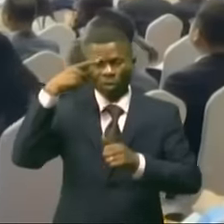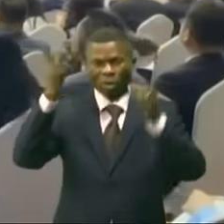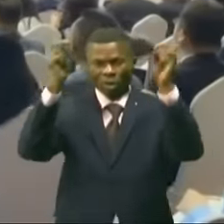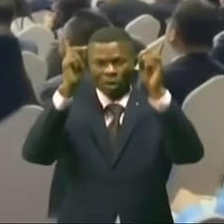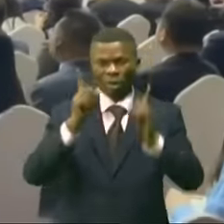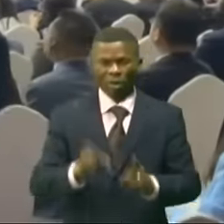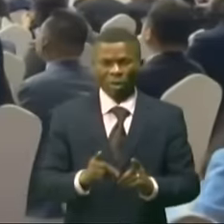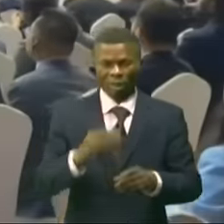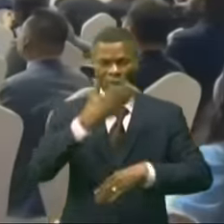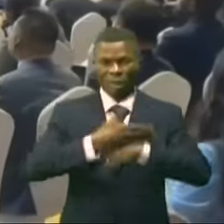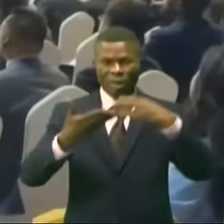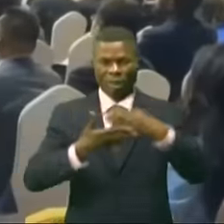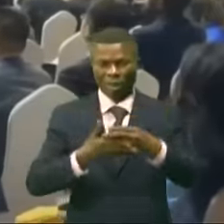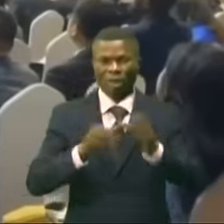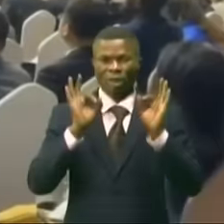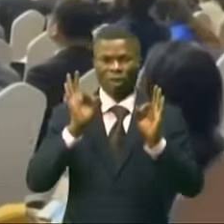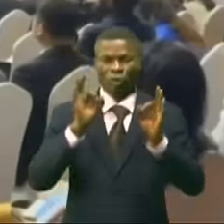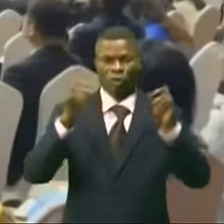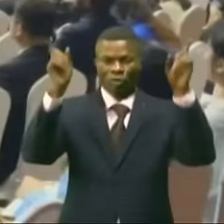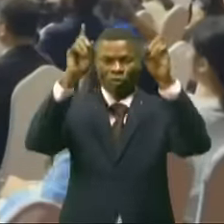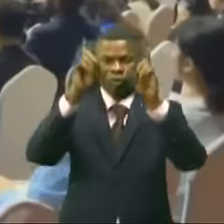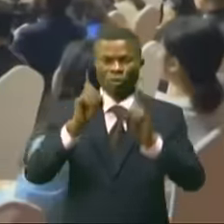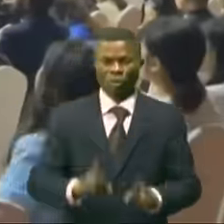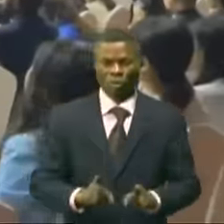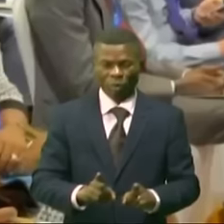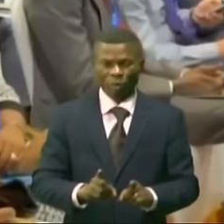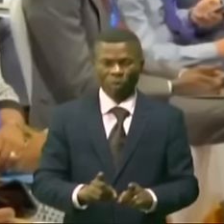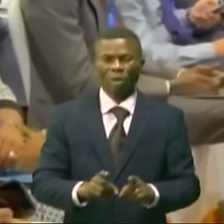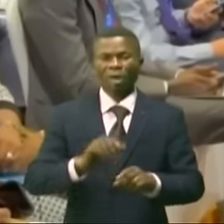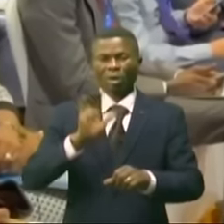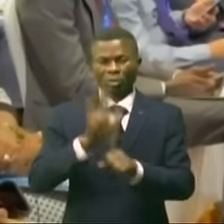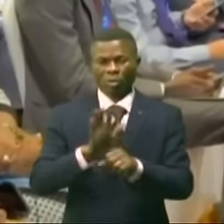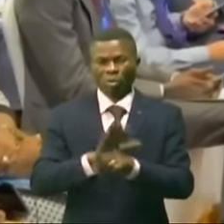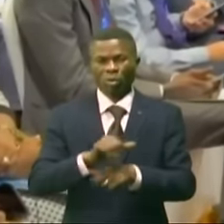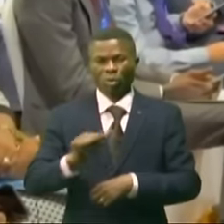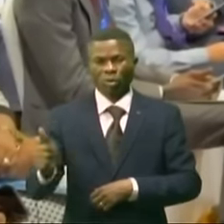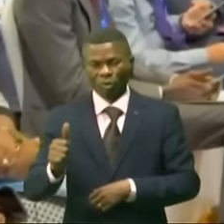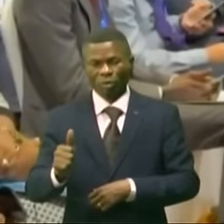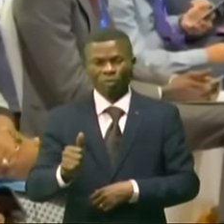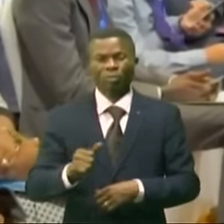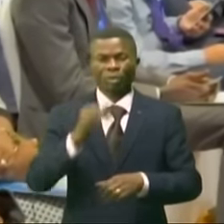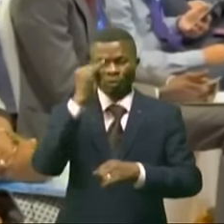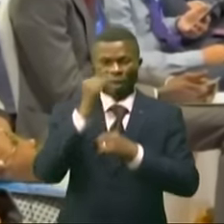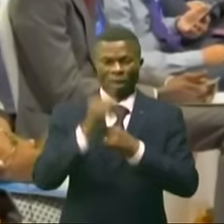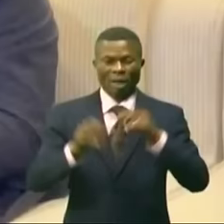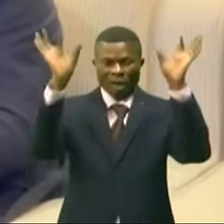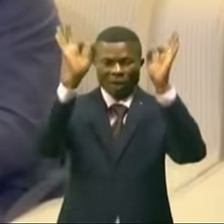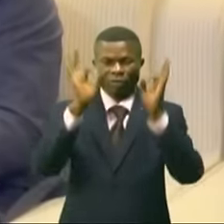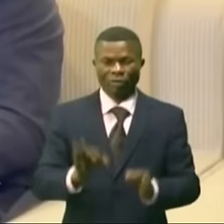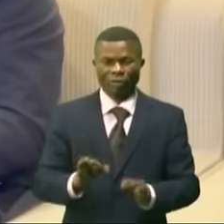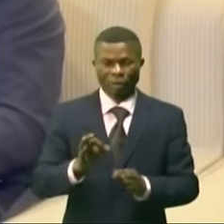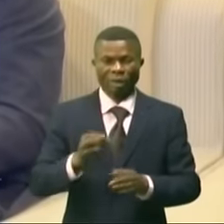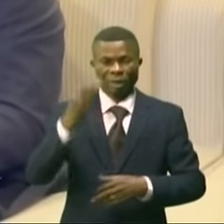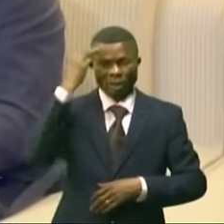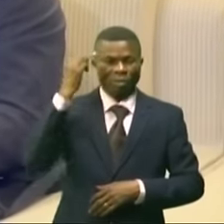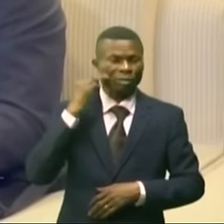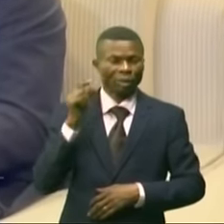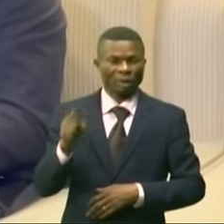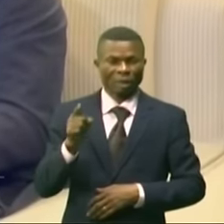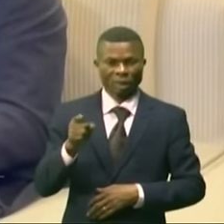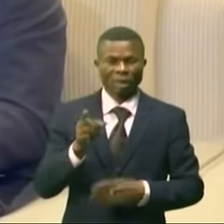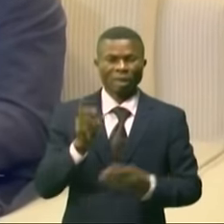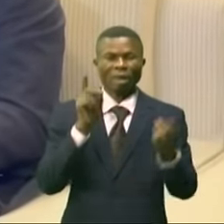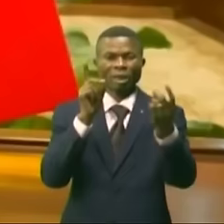d'infrastructure et innovation numérique et tant d'autres en marge de ce forum le ministre Augustin Kibasa Maliba a